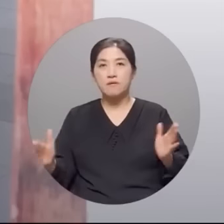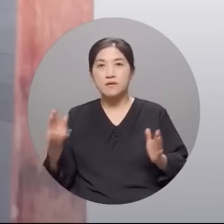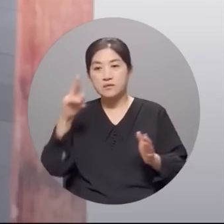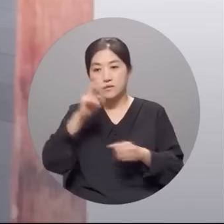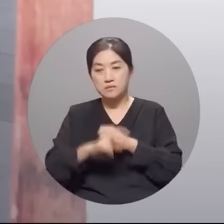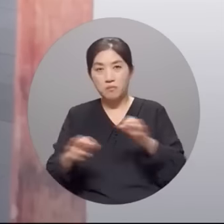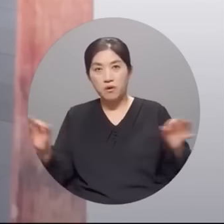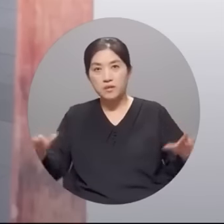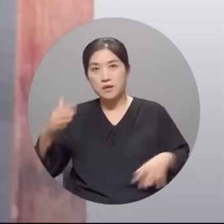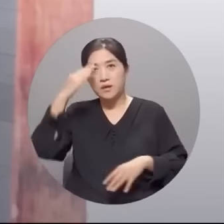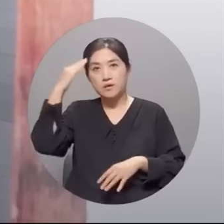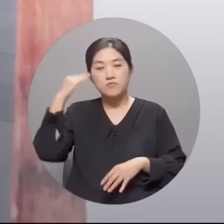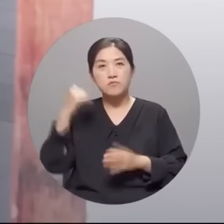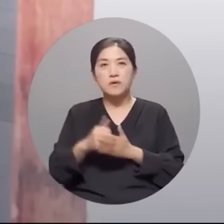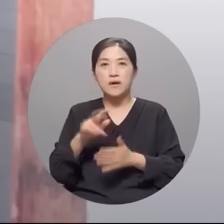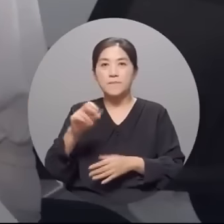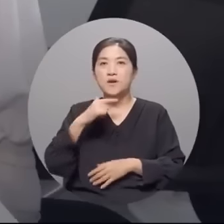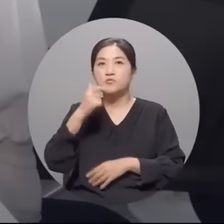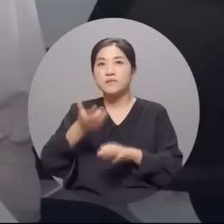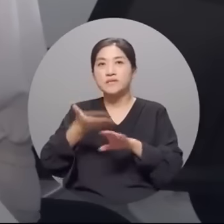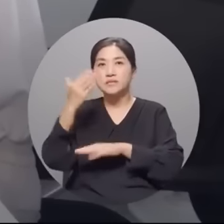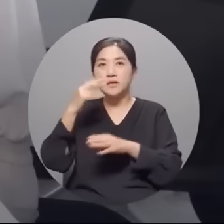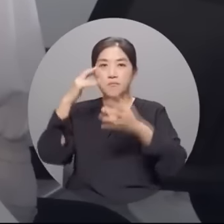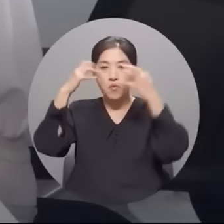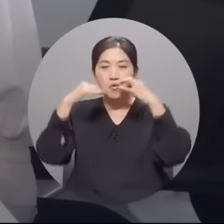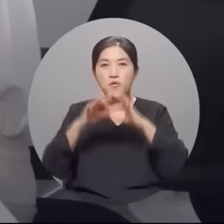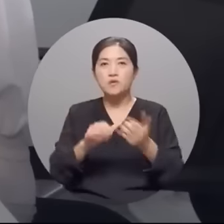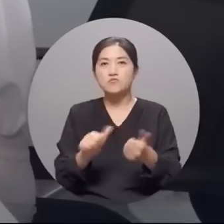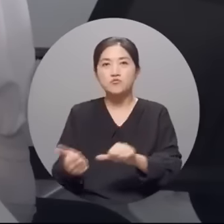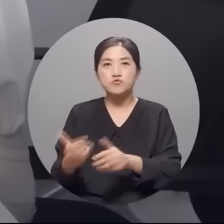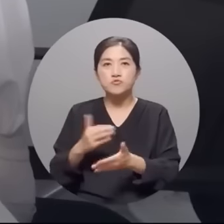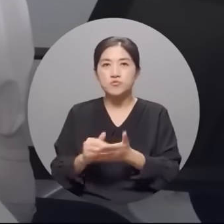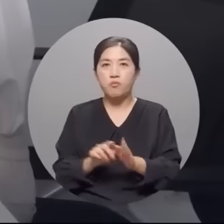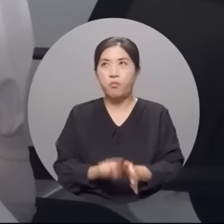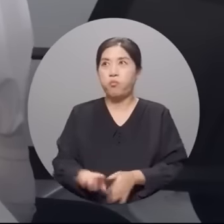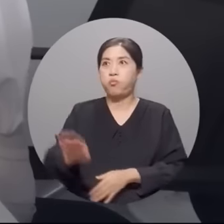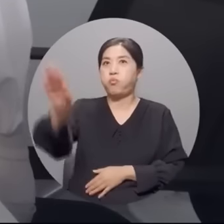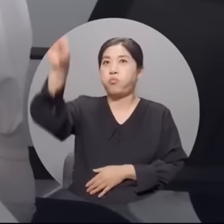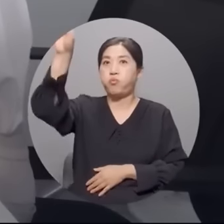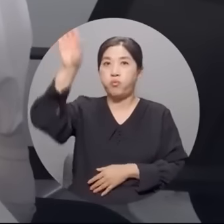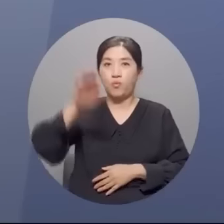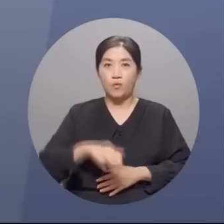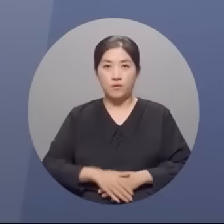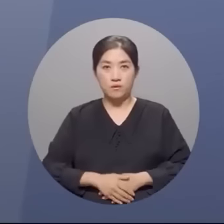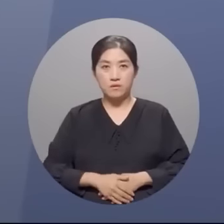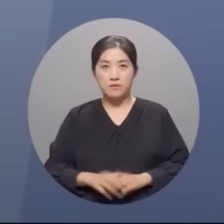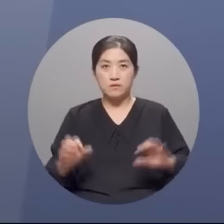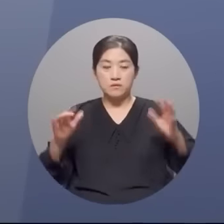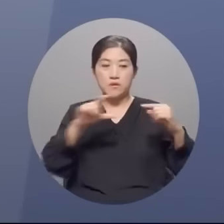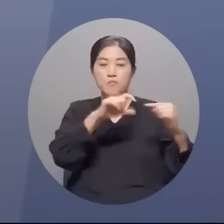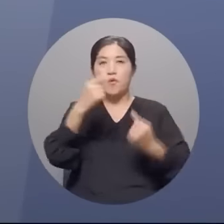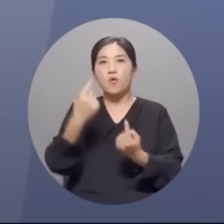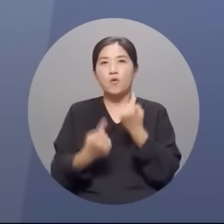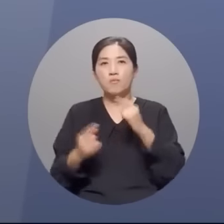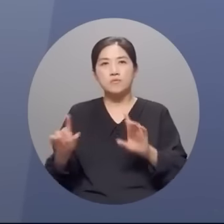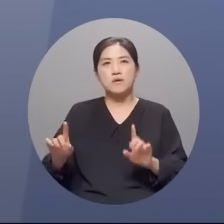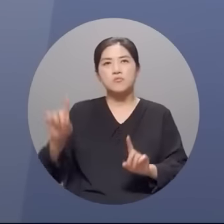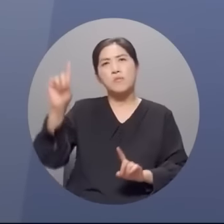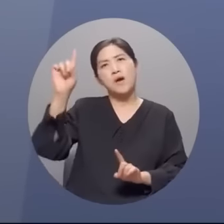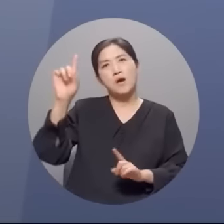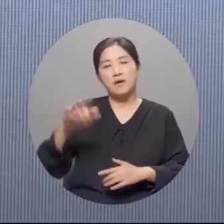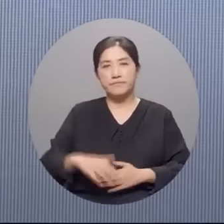20년 만에 한국의 만 65세 이상 폭염 관련 사망도 가파르게 증가했습니다. 세계 평균보다도 높은